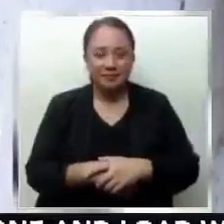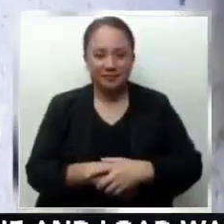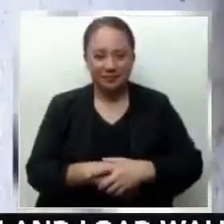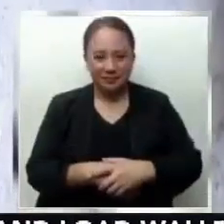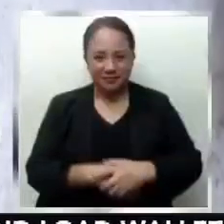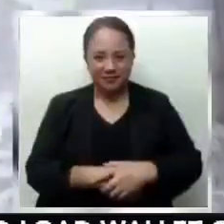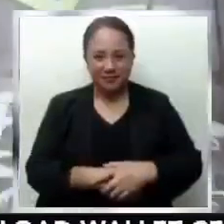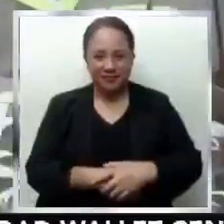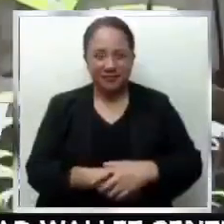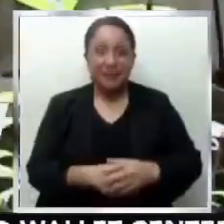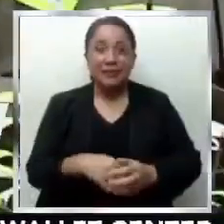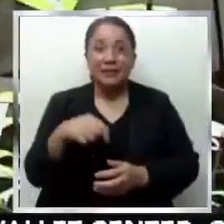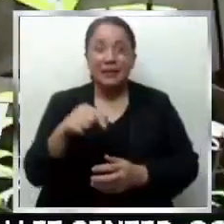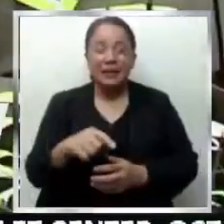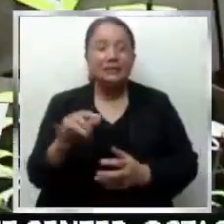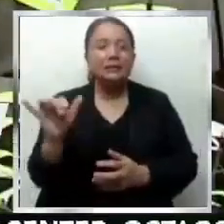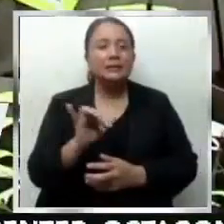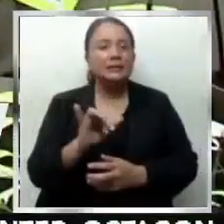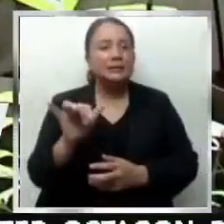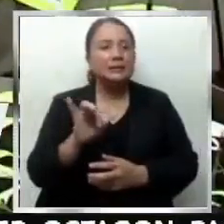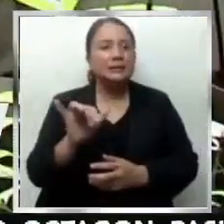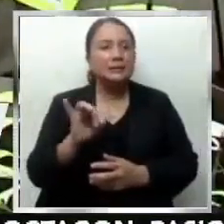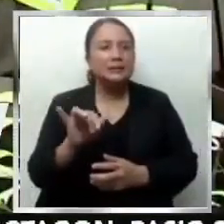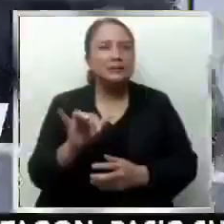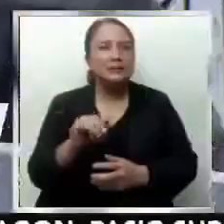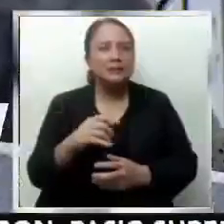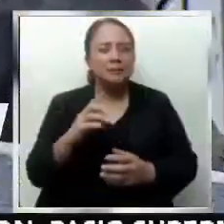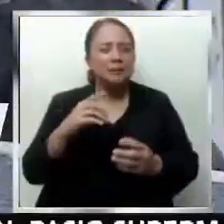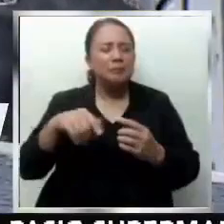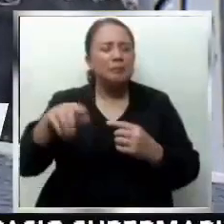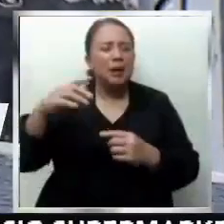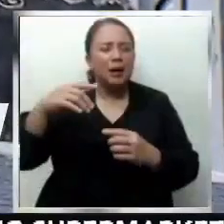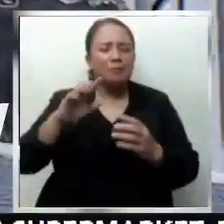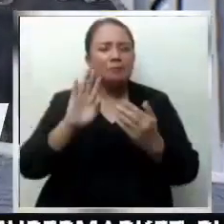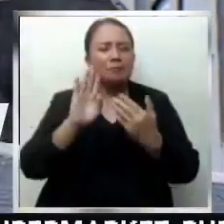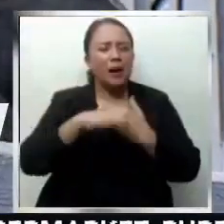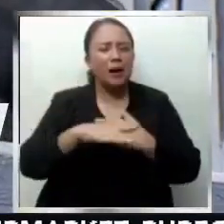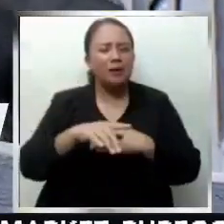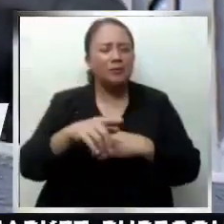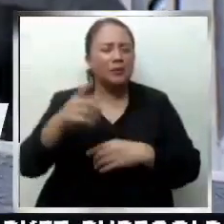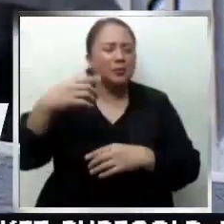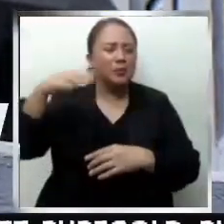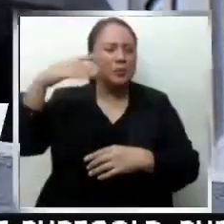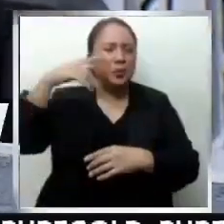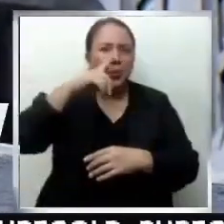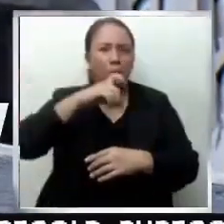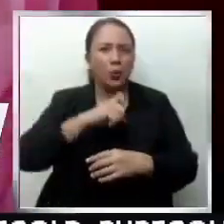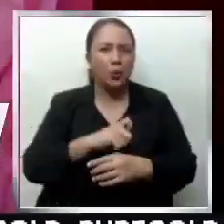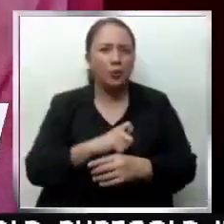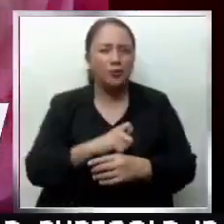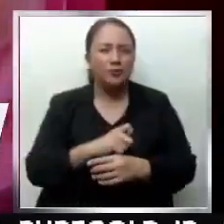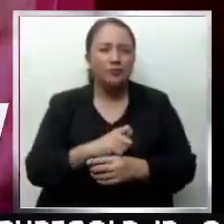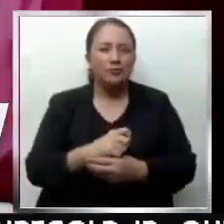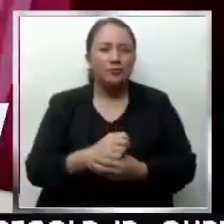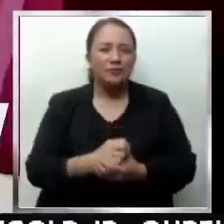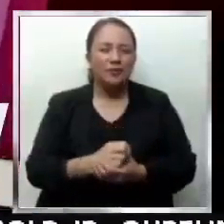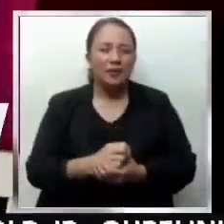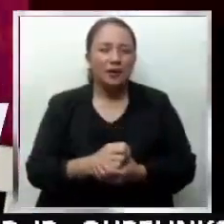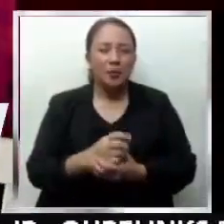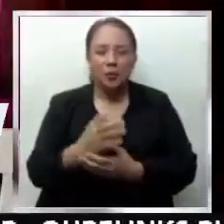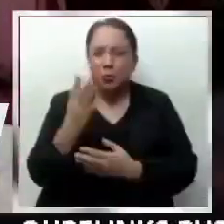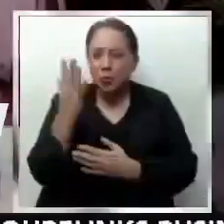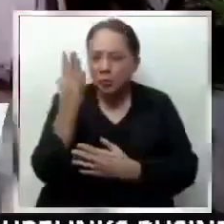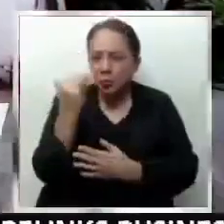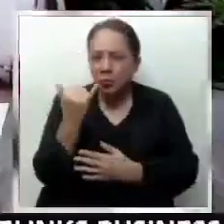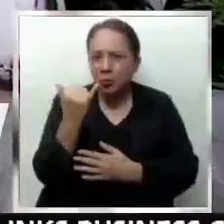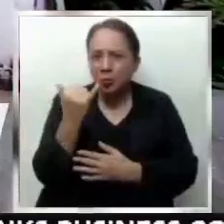Dito eh, para ka na rin nag-time machine sa nobela na may only selfie pa. Eh bakit nga ba patok pa